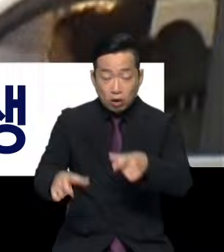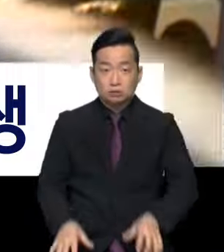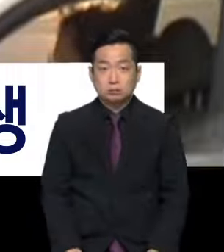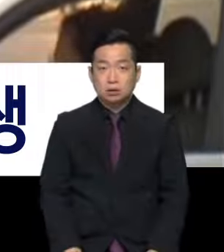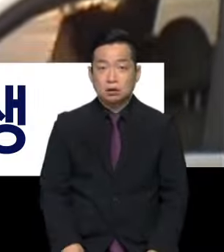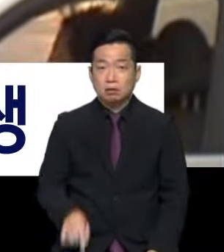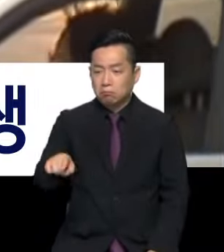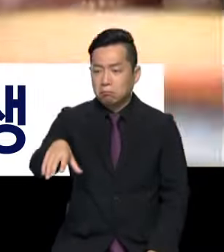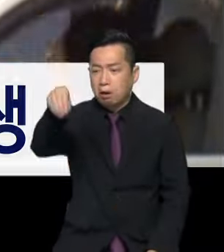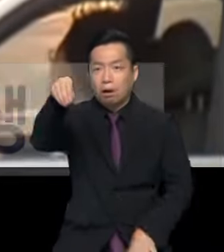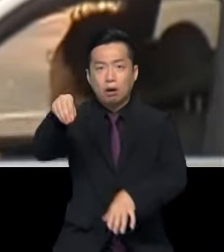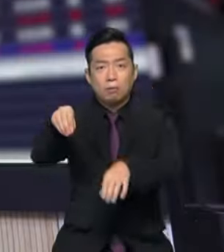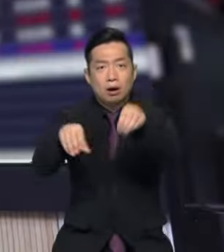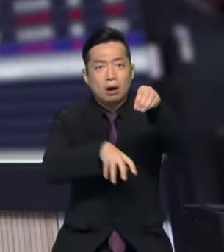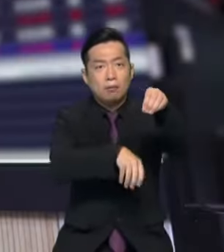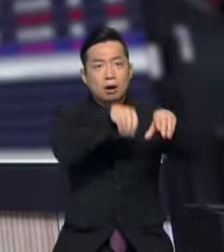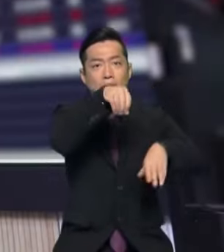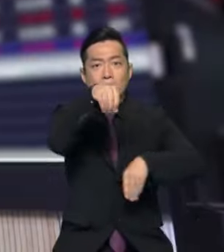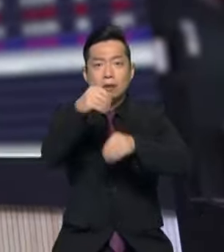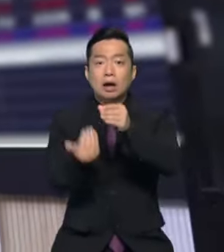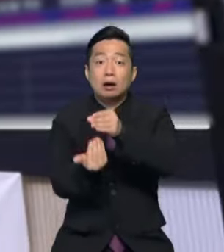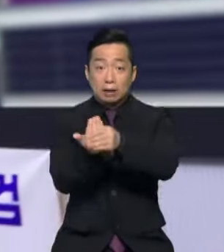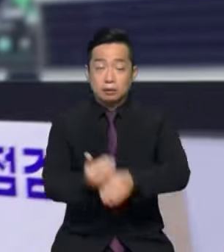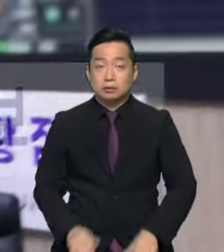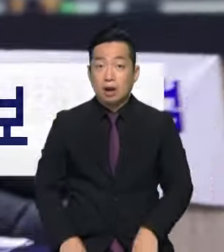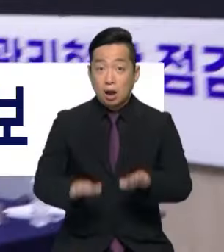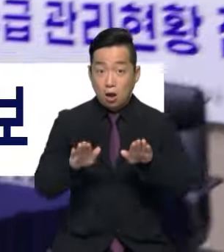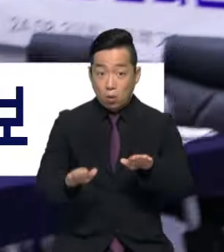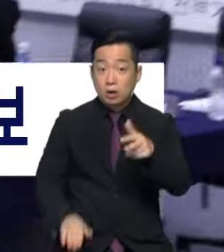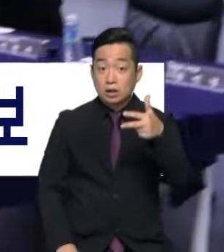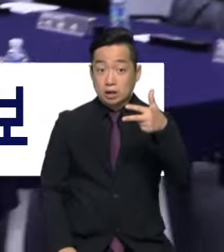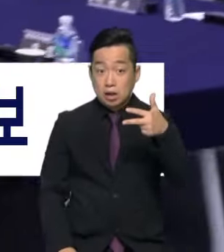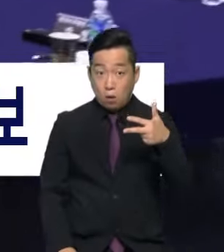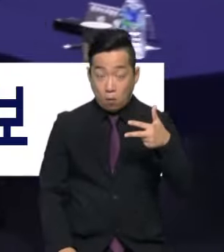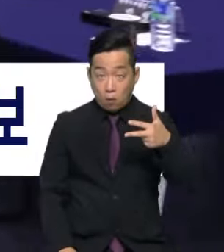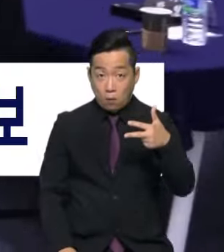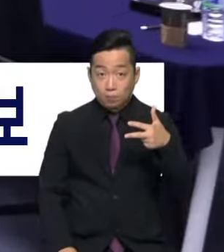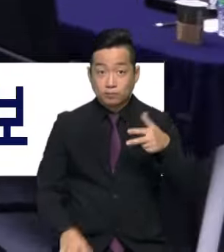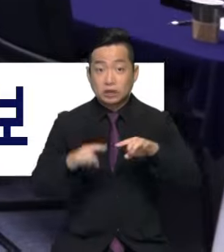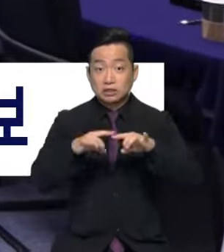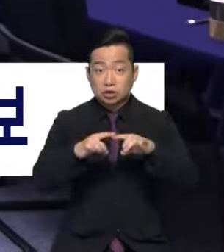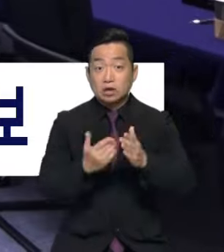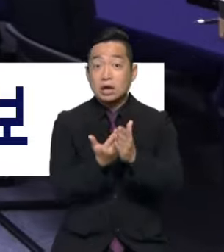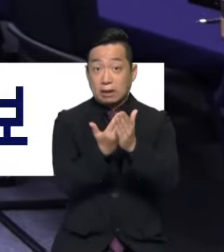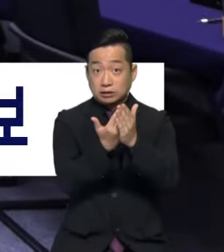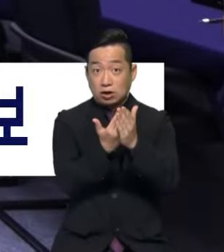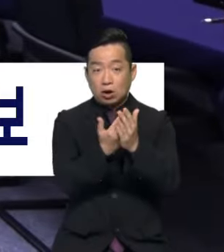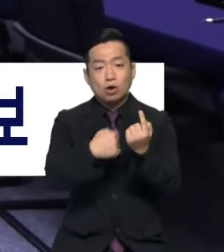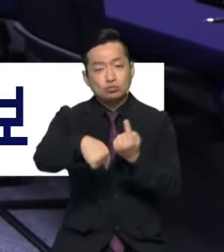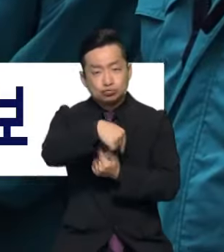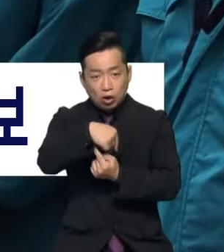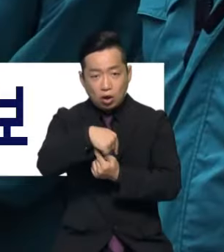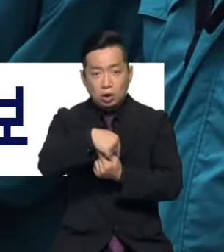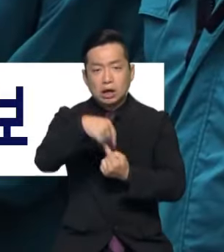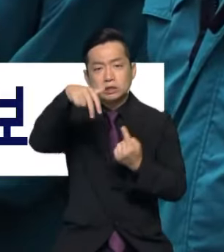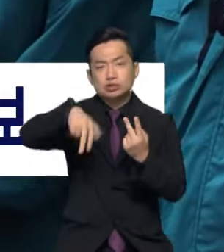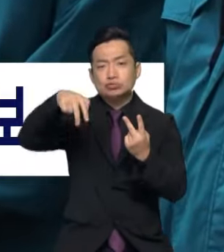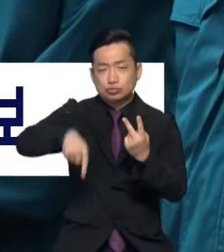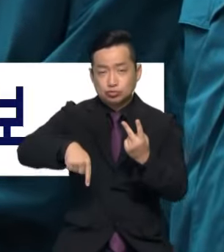정전 사태가 일어났습니다. 정부는 올해 7개 발전기의 정비를 1에서 2주 늦춰 9월